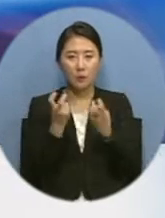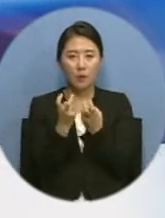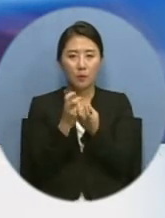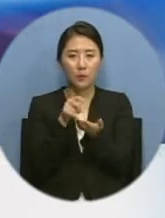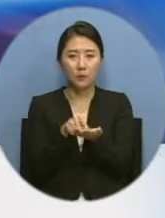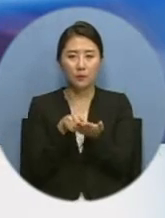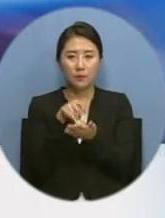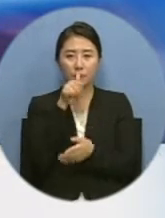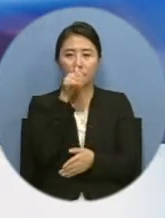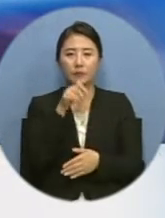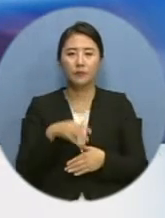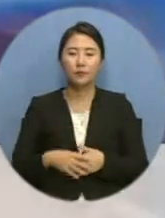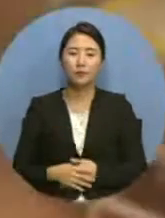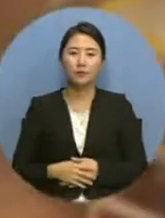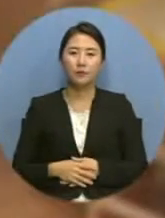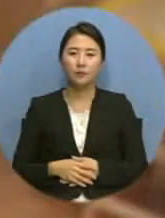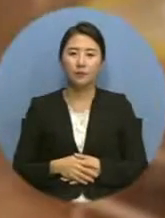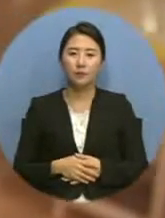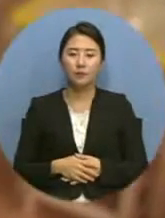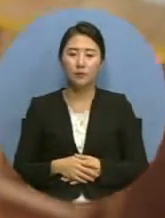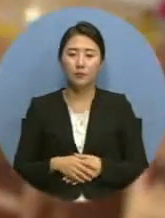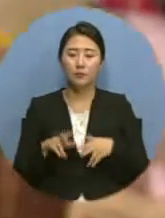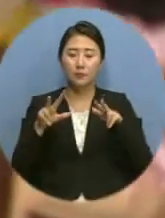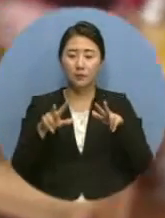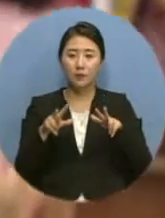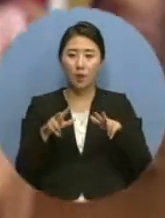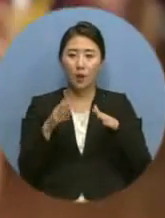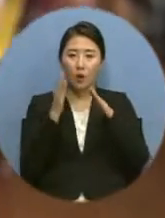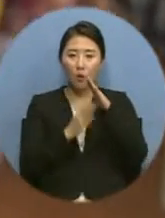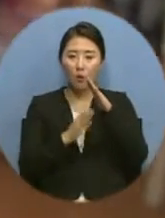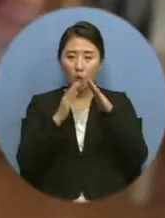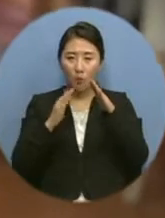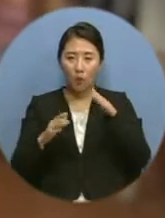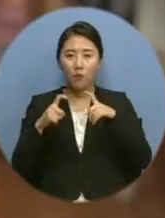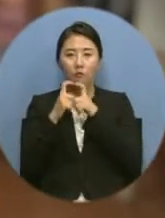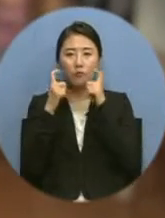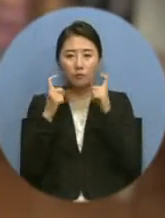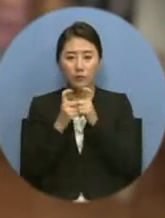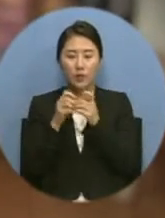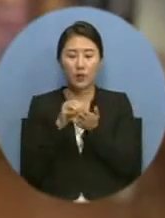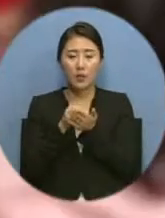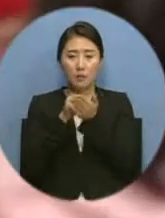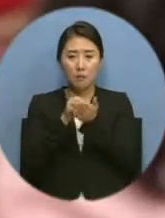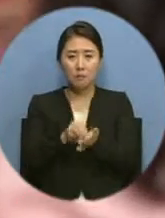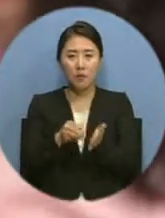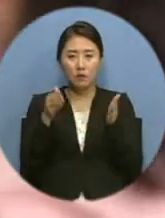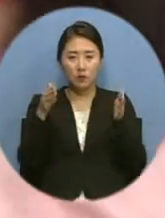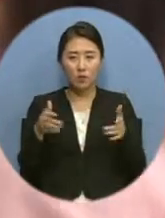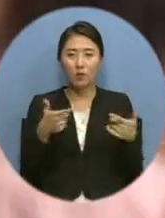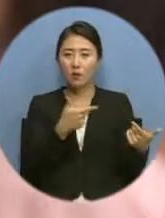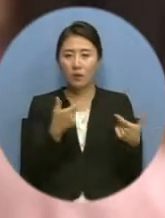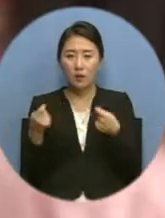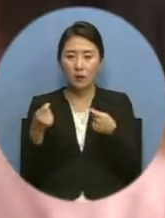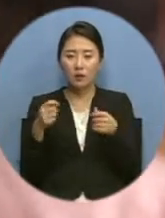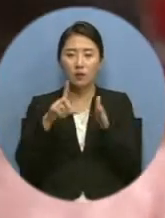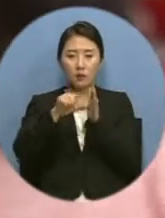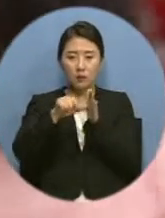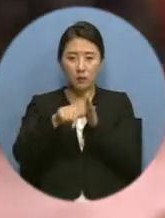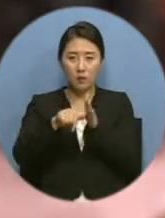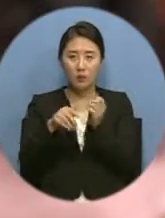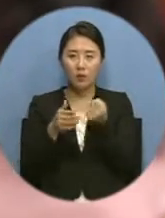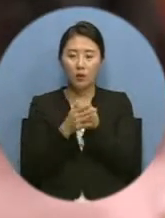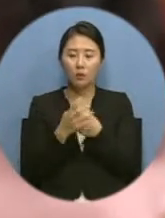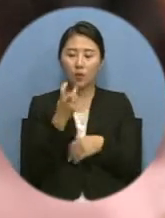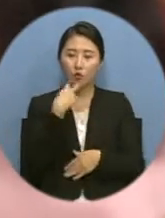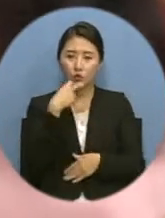내놨습니다. 김국희 기자입니다. 현재 공립과 사립 유치원의 입학 접수는 같은 기간 이뤄지고 있습니다. 이 때문에